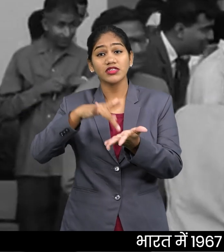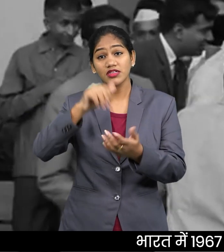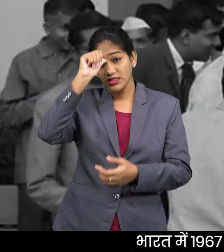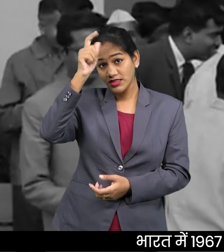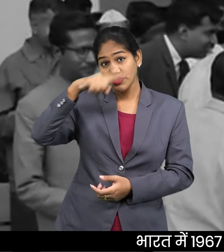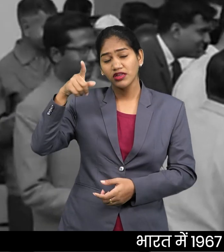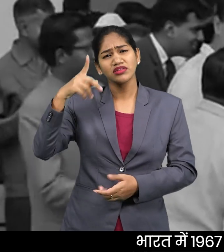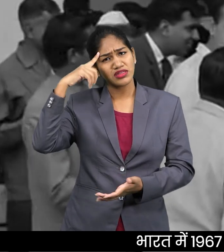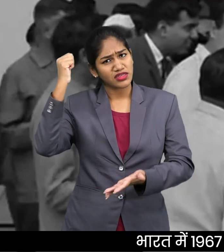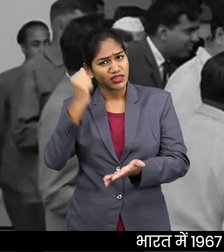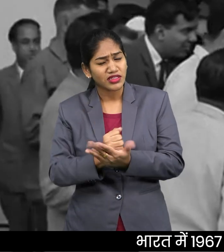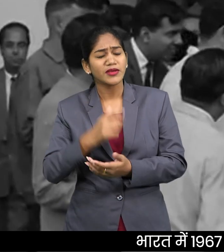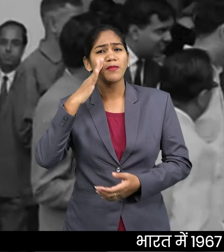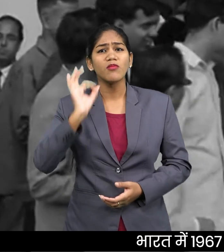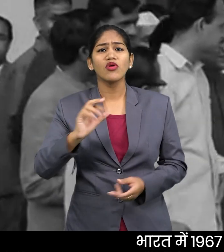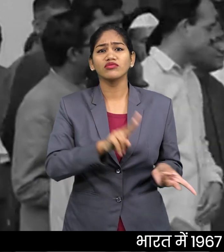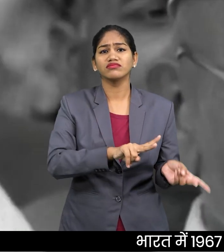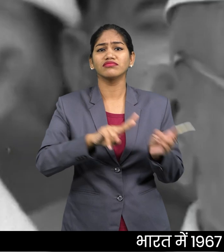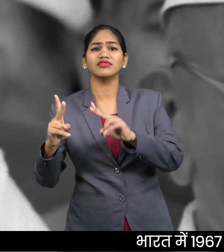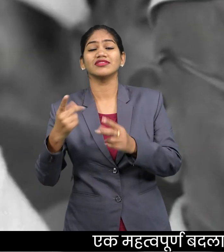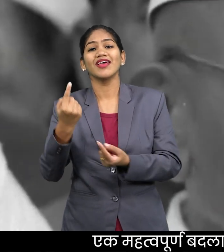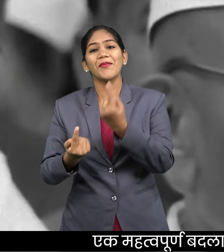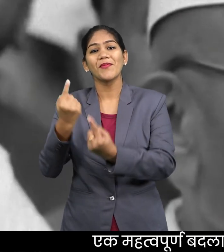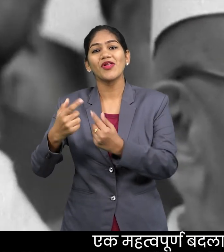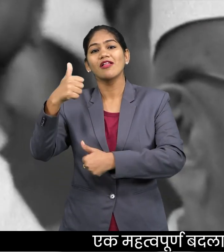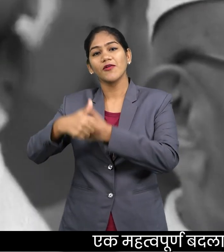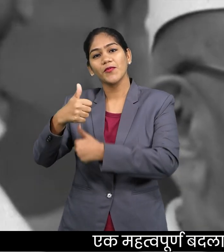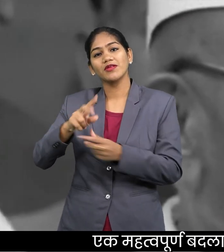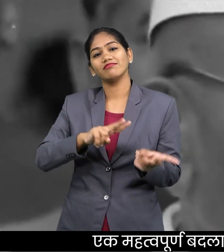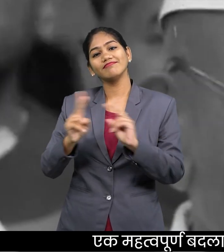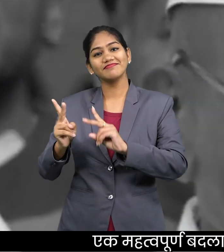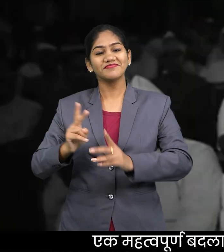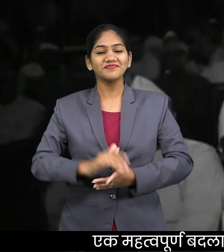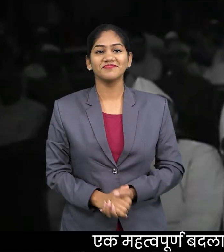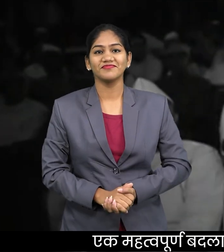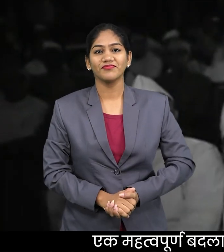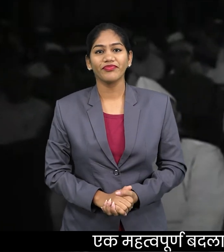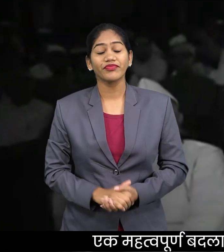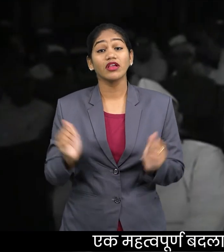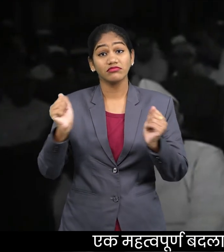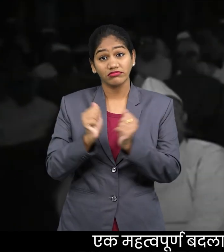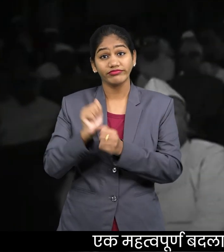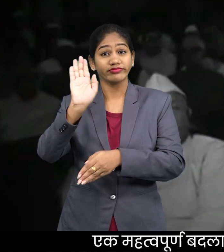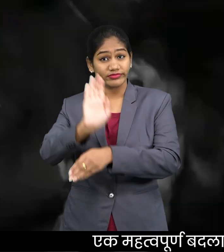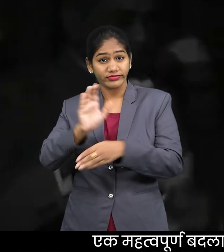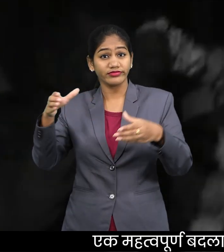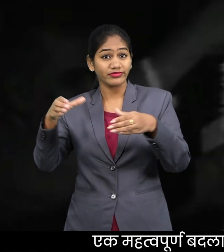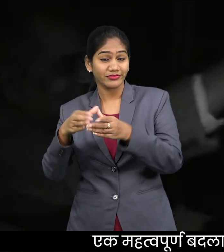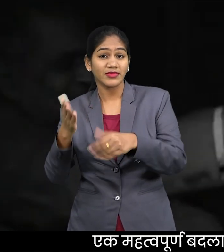1967 के चुनाव ने राजनीतिक प्रतिस्पर्धा में एक महत्वपूर्ण बदलाव को चिह्नित